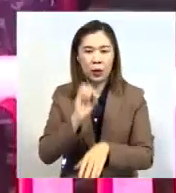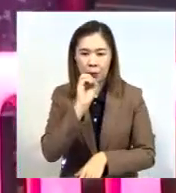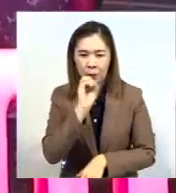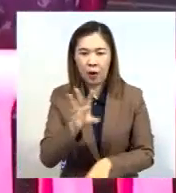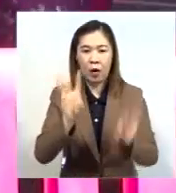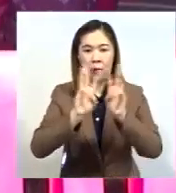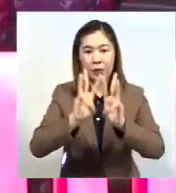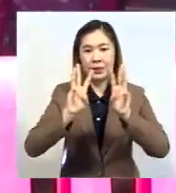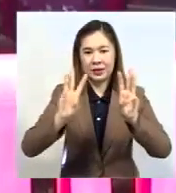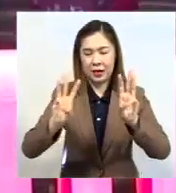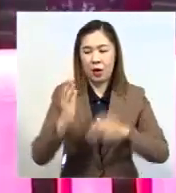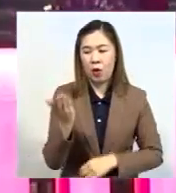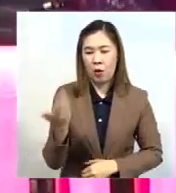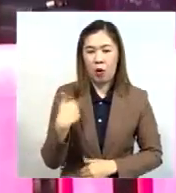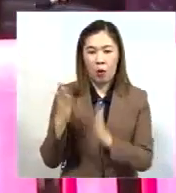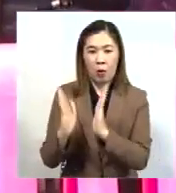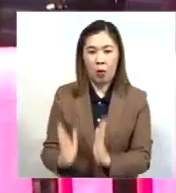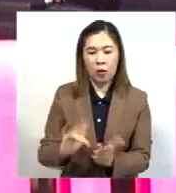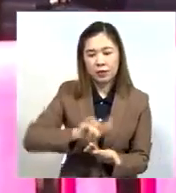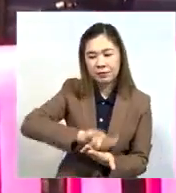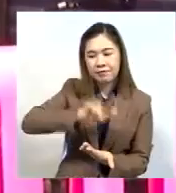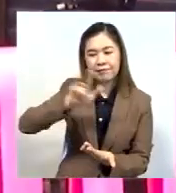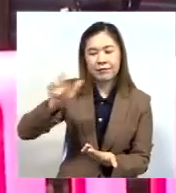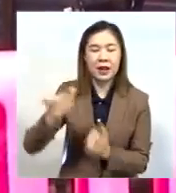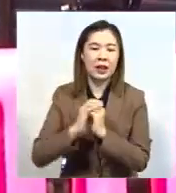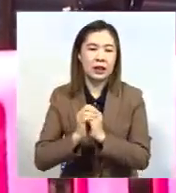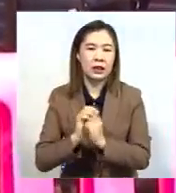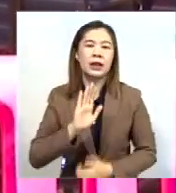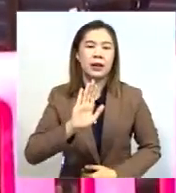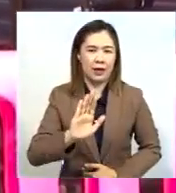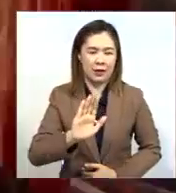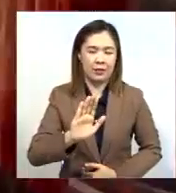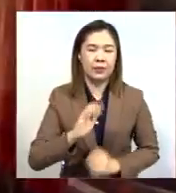ในเว็บไซต์ของกระทรวงขอให้พลเมืองงดเดินทางไปจีนเนื่องจากการแพร่ระบาดของโรคครับ